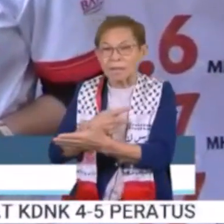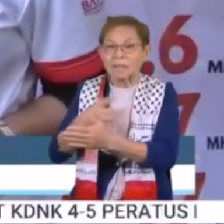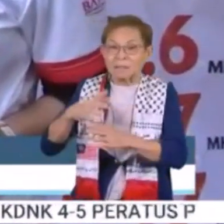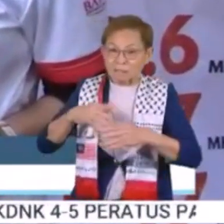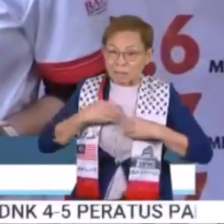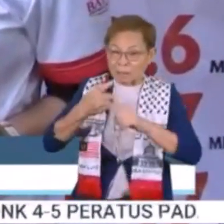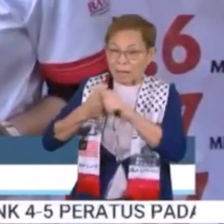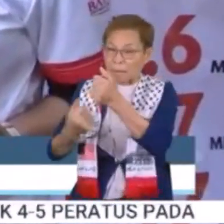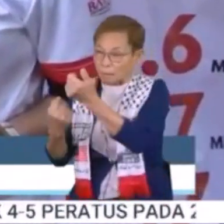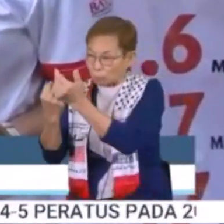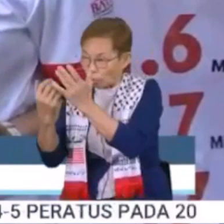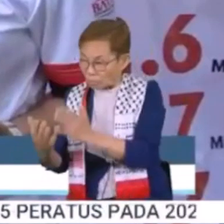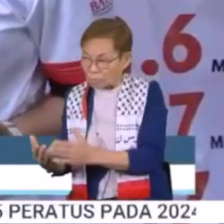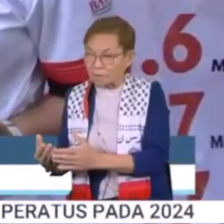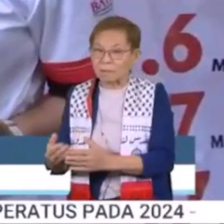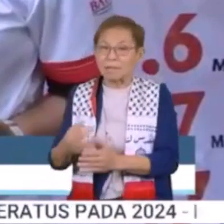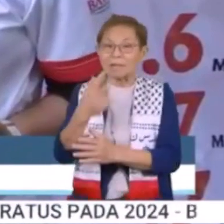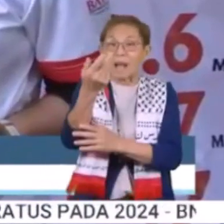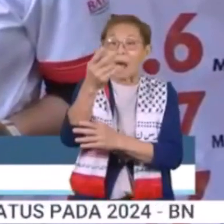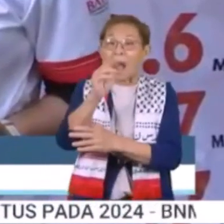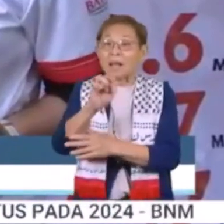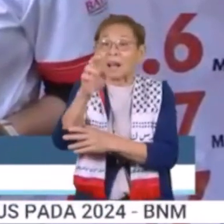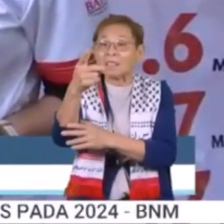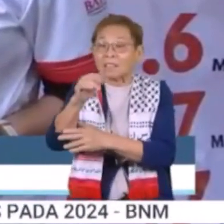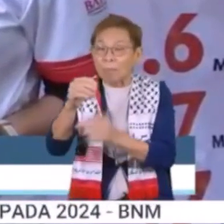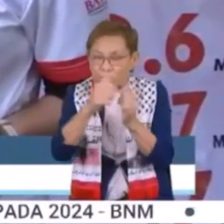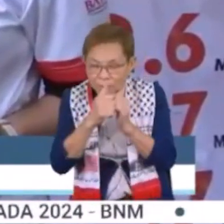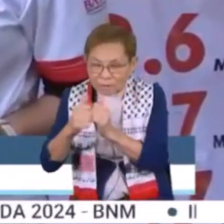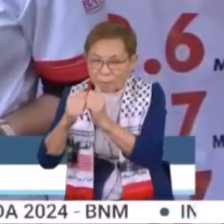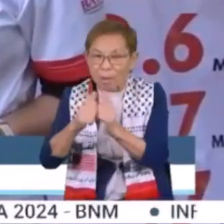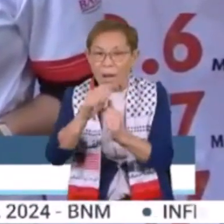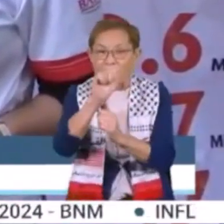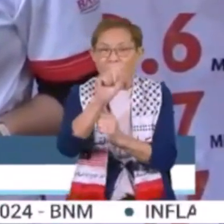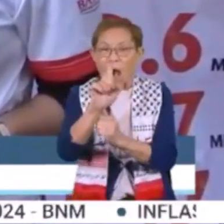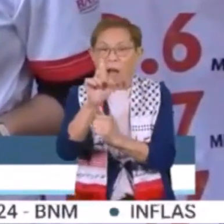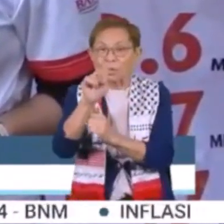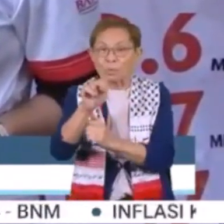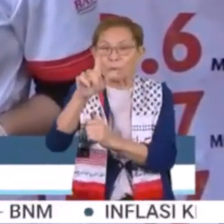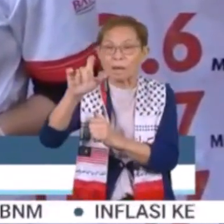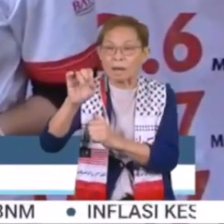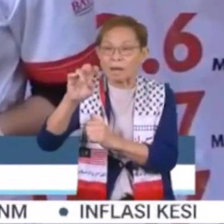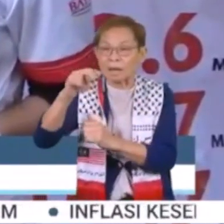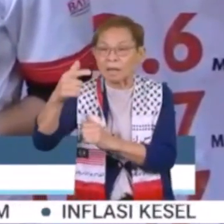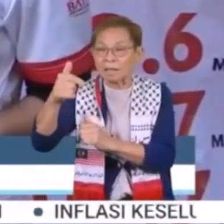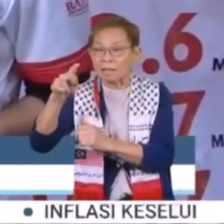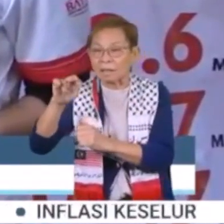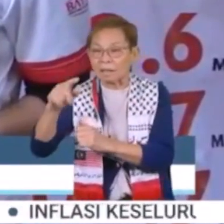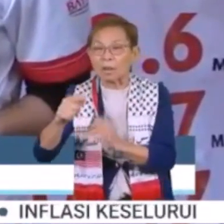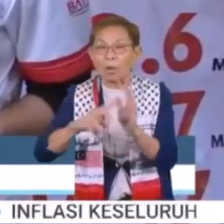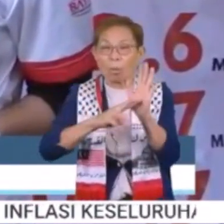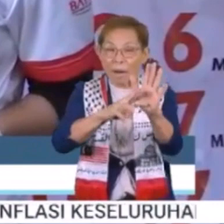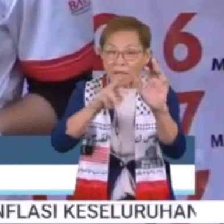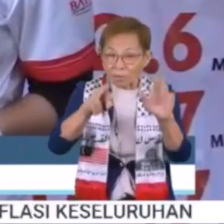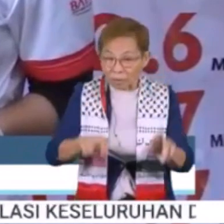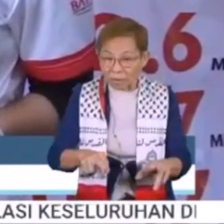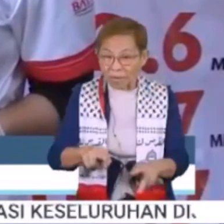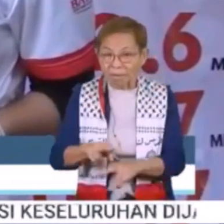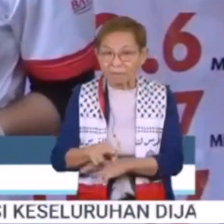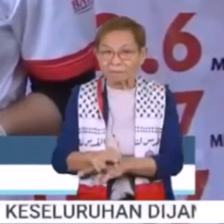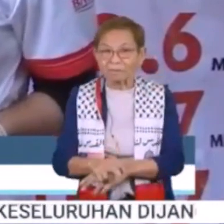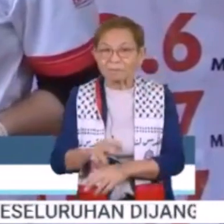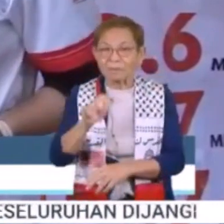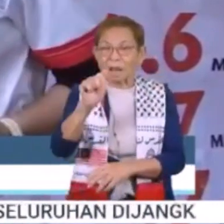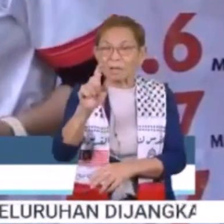penaja, pihak ketiga dan pihak RTM sendiri bersama-sama dengan ADUN Lengging, wakil rakyat kita Datuk Haji